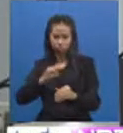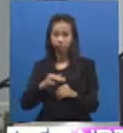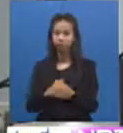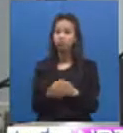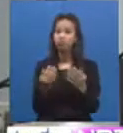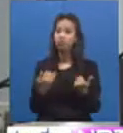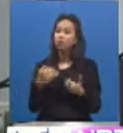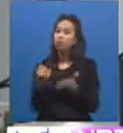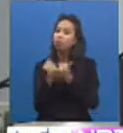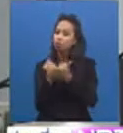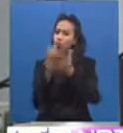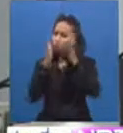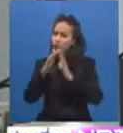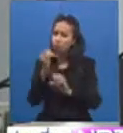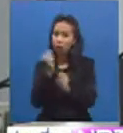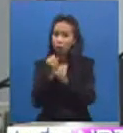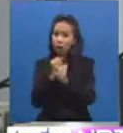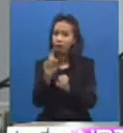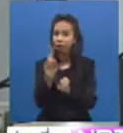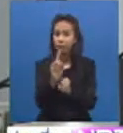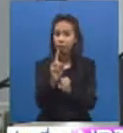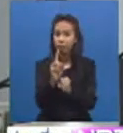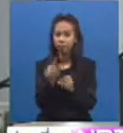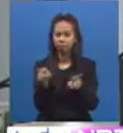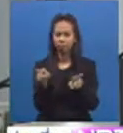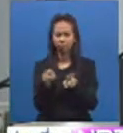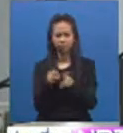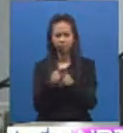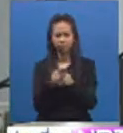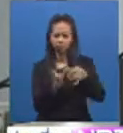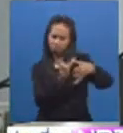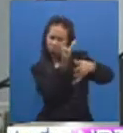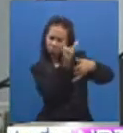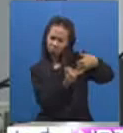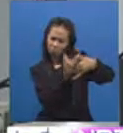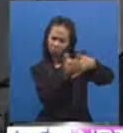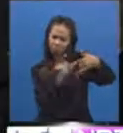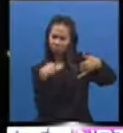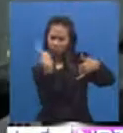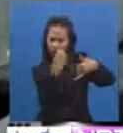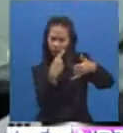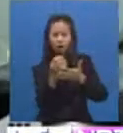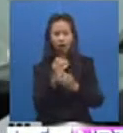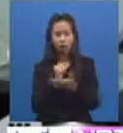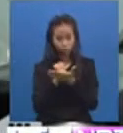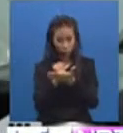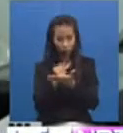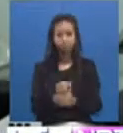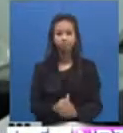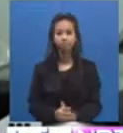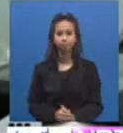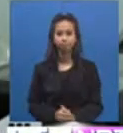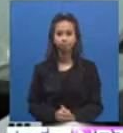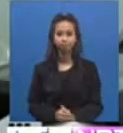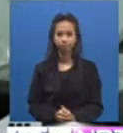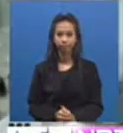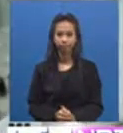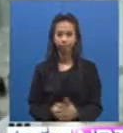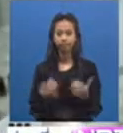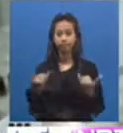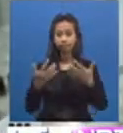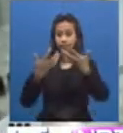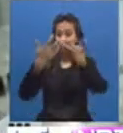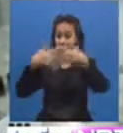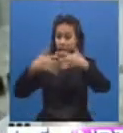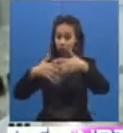ที่จะหาพฤติการของผู้ก่อเหตุได้ครับ นอกจากเครื่องตรวจเ